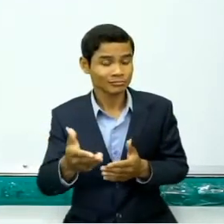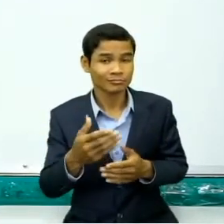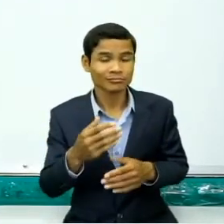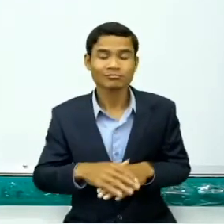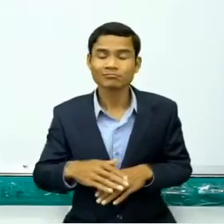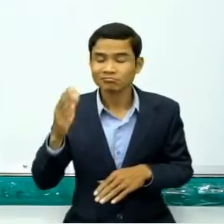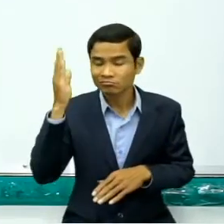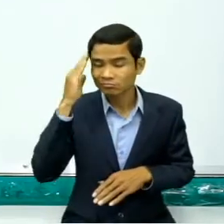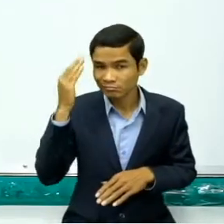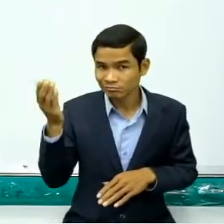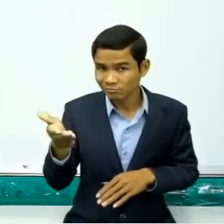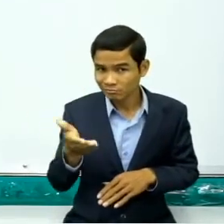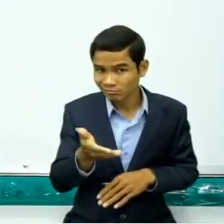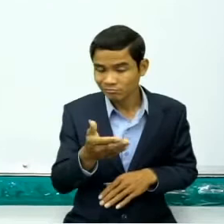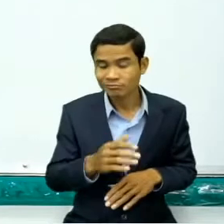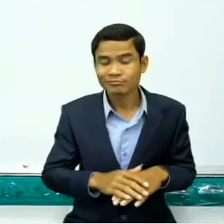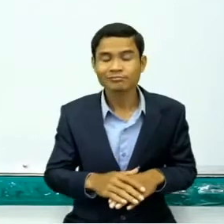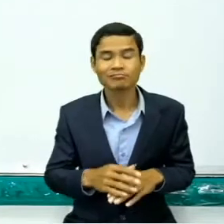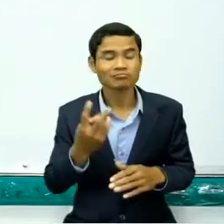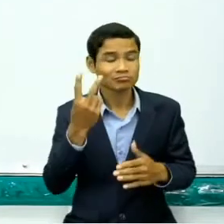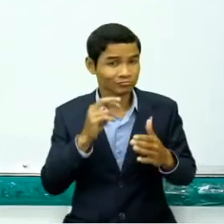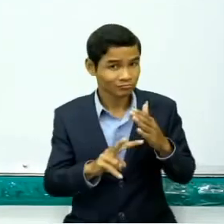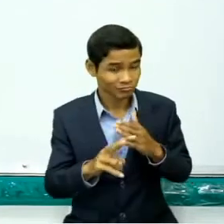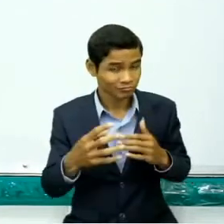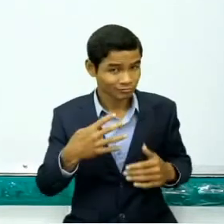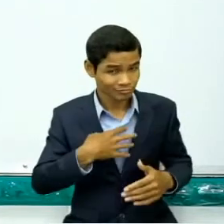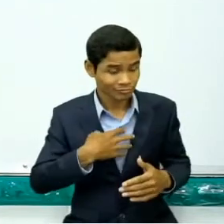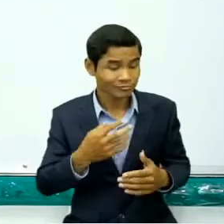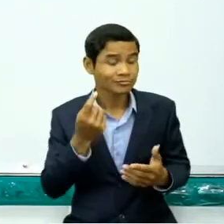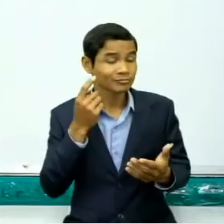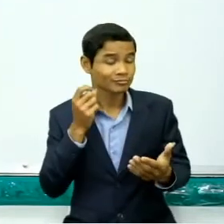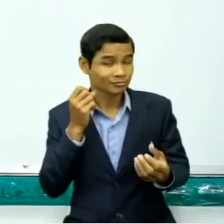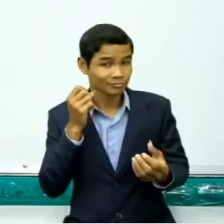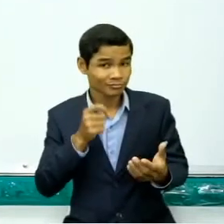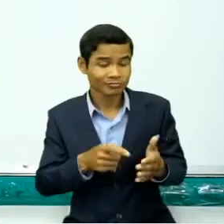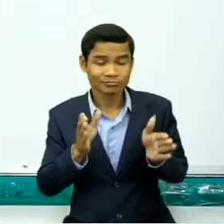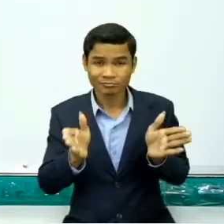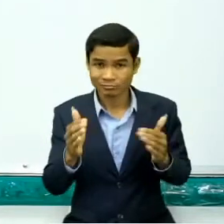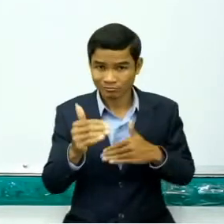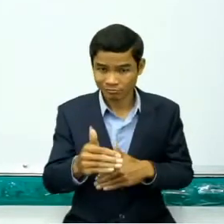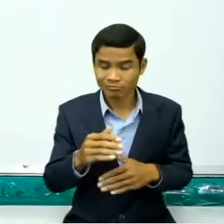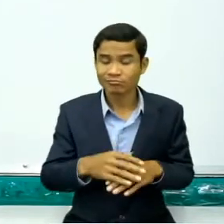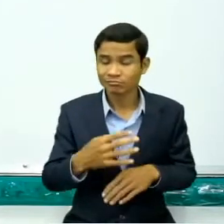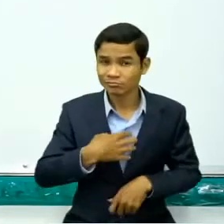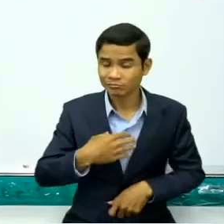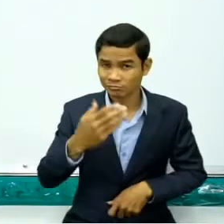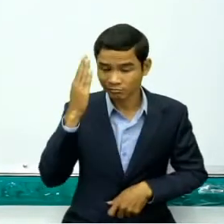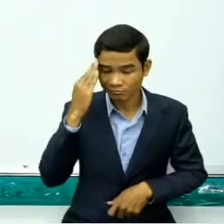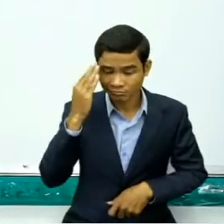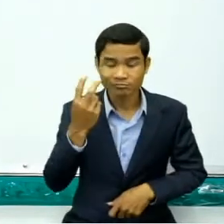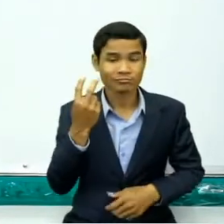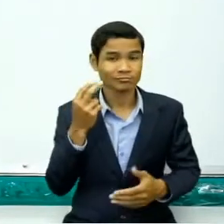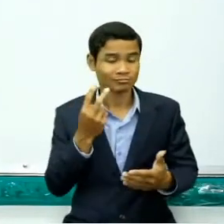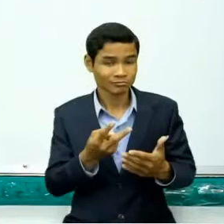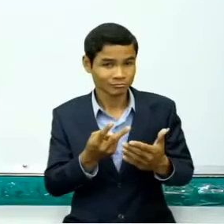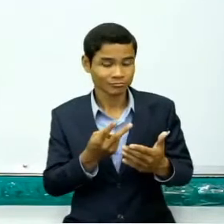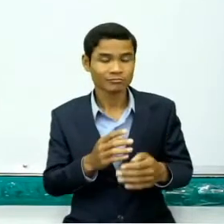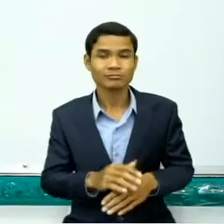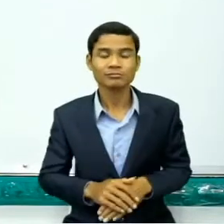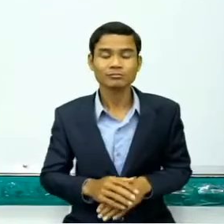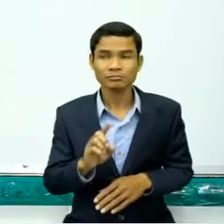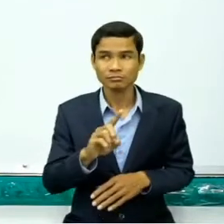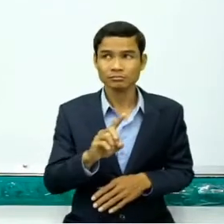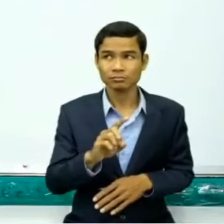nó. Chà, con chẳng đăng ế con. Chà, lại con chẳng đăng con chấm. Chào mừng tất cả các bạn nhé.